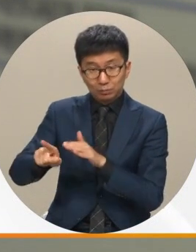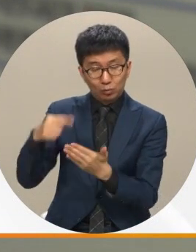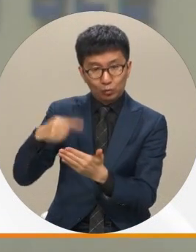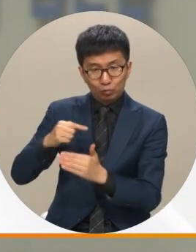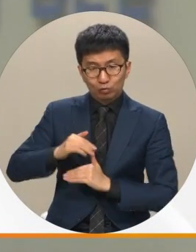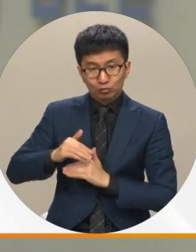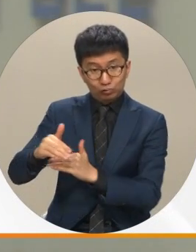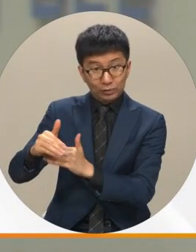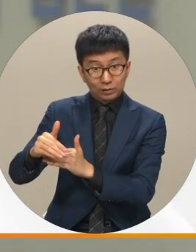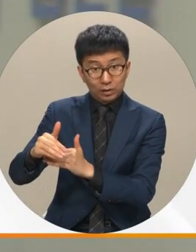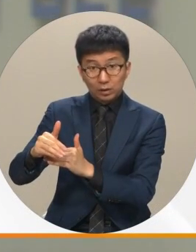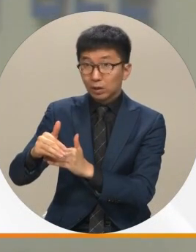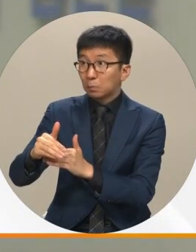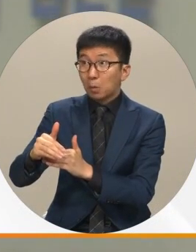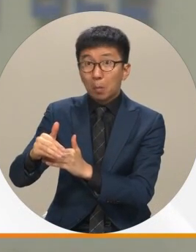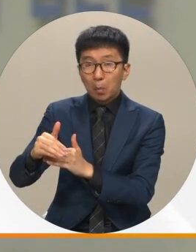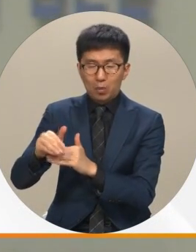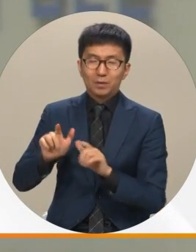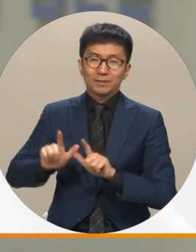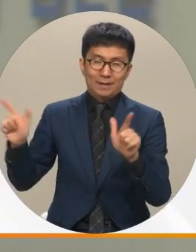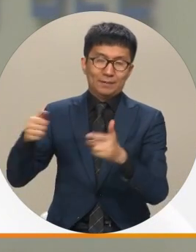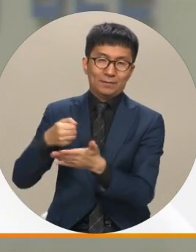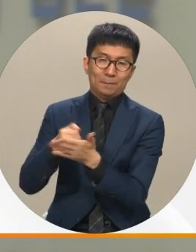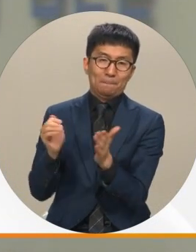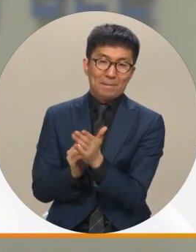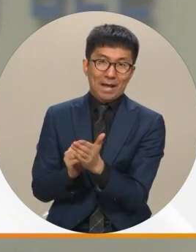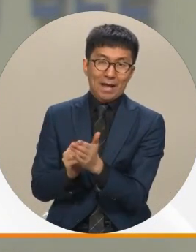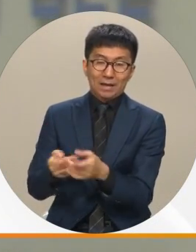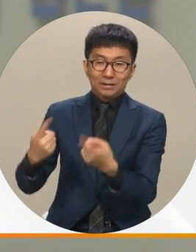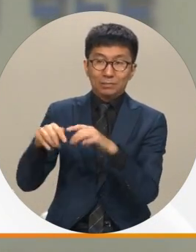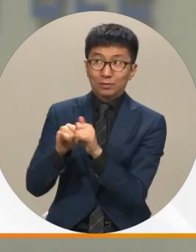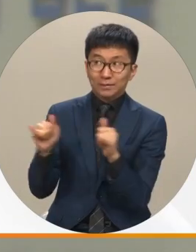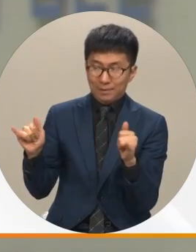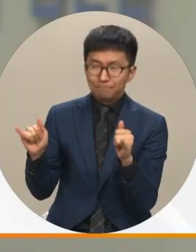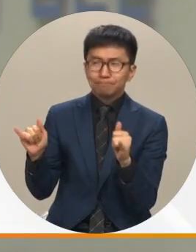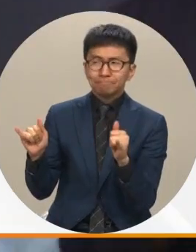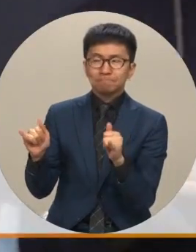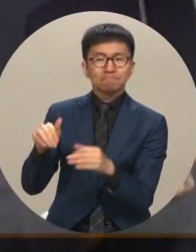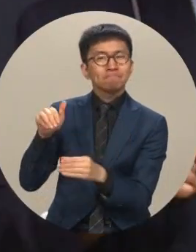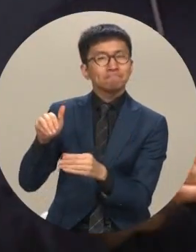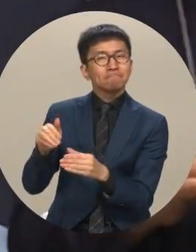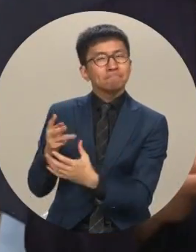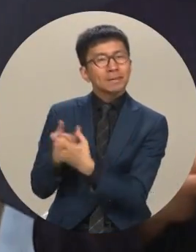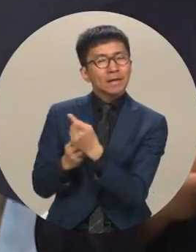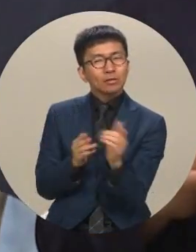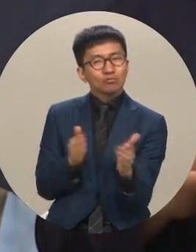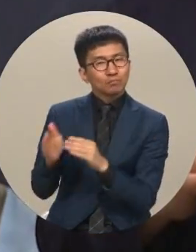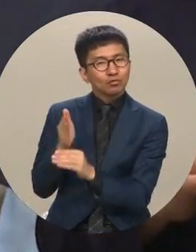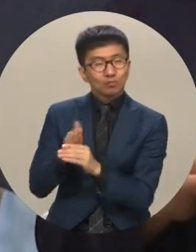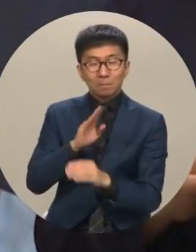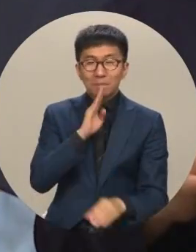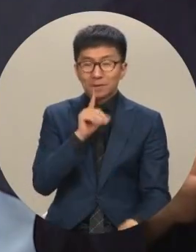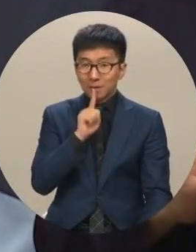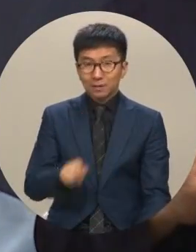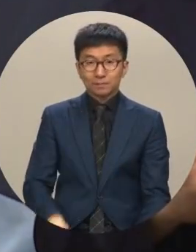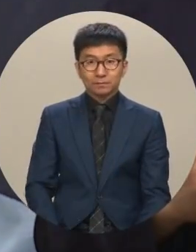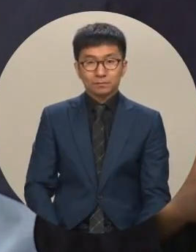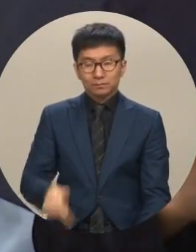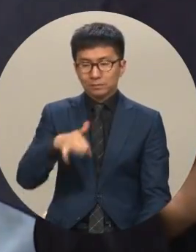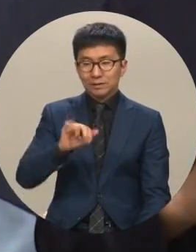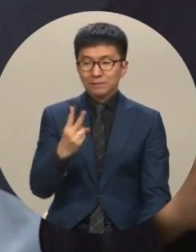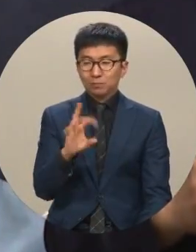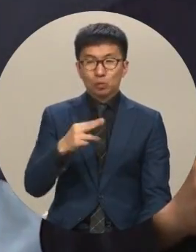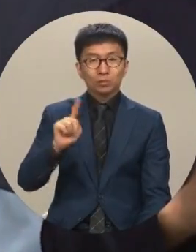방안을 정했다며 참여 의사를 밝힌 후보들이 모두 함께한다고 설명했습니다 김용서 교사 노동조합 연맹